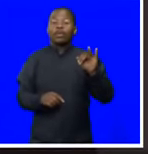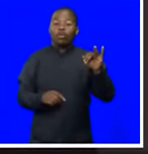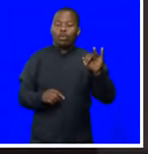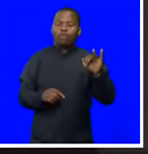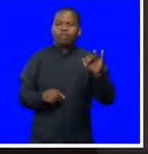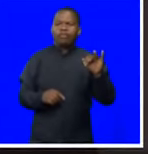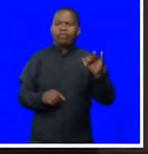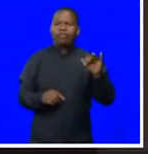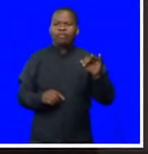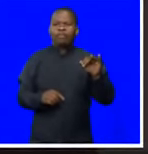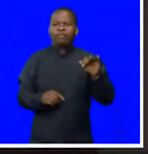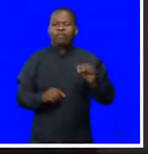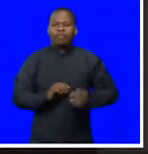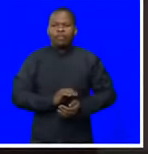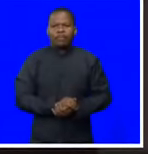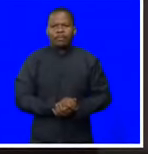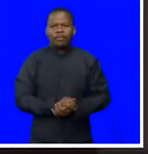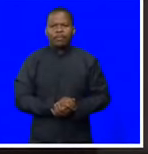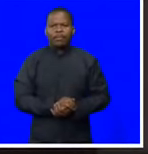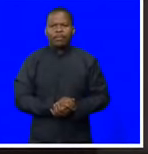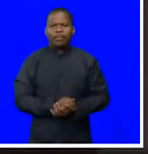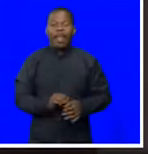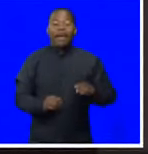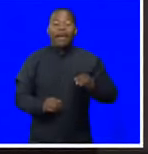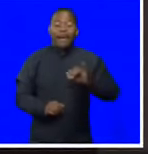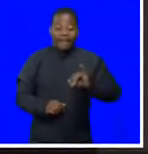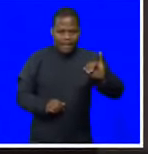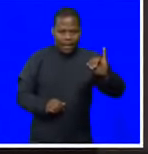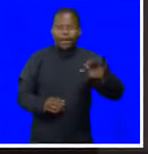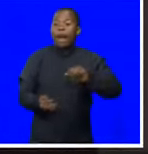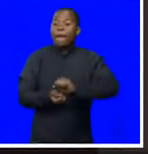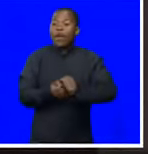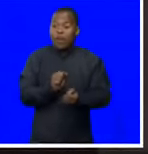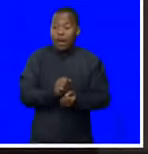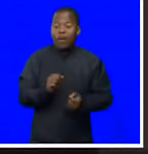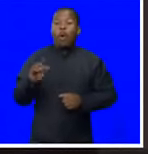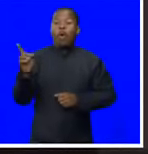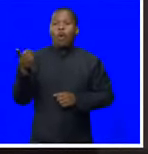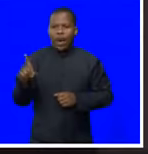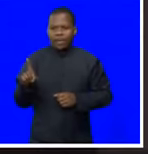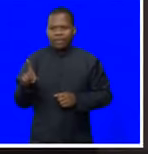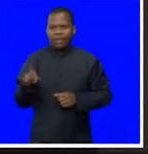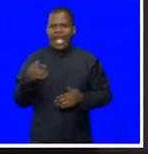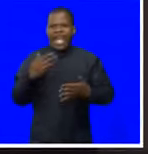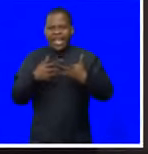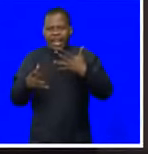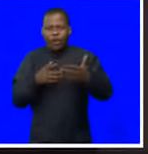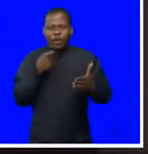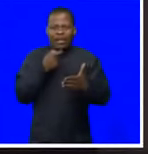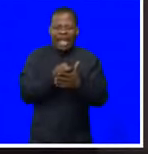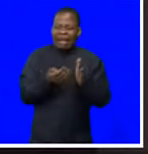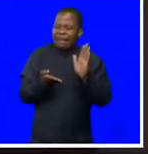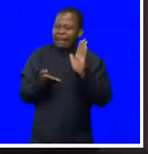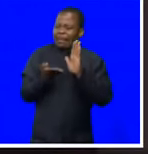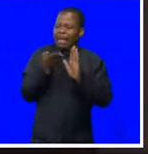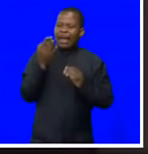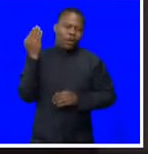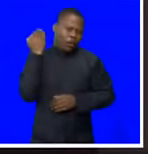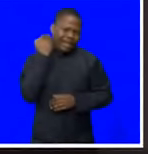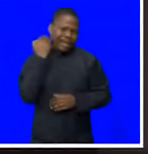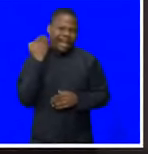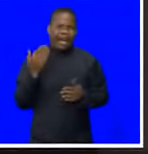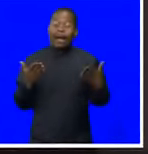clear and present danger. I-crisis yokuqala ukudula kwedindo